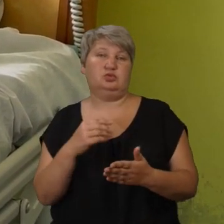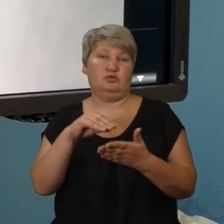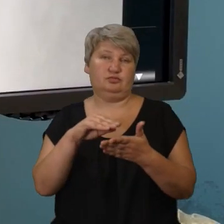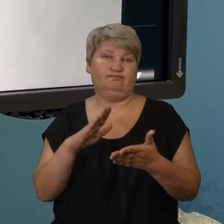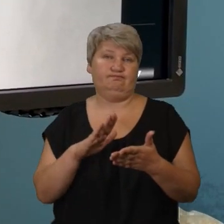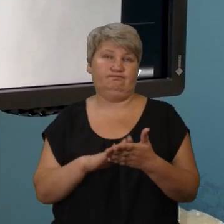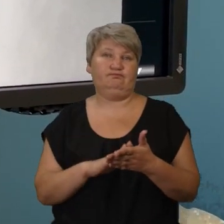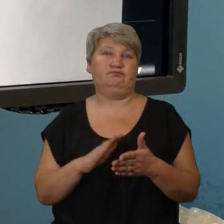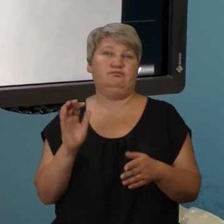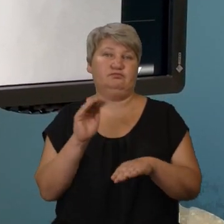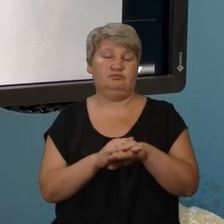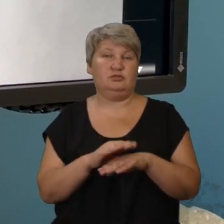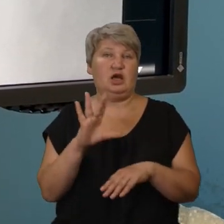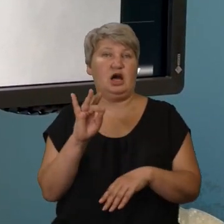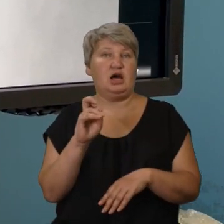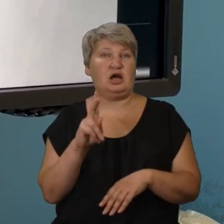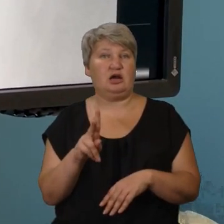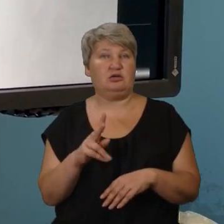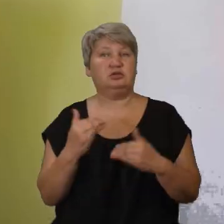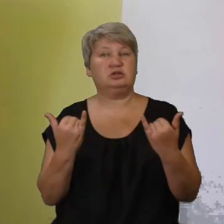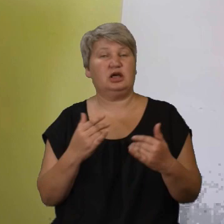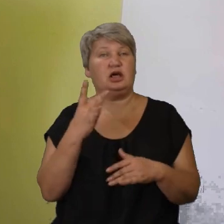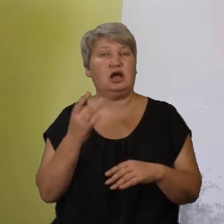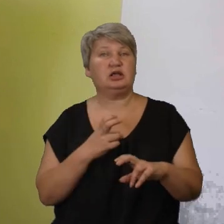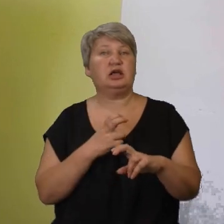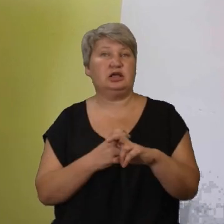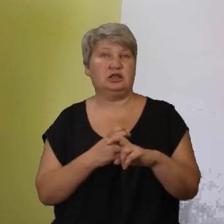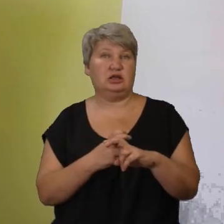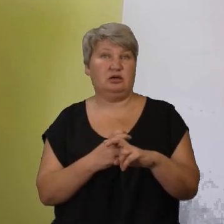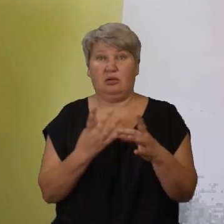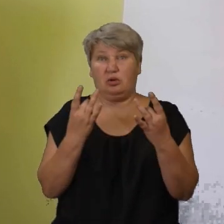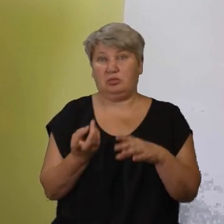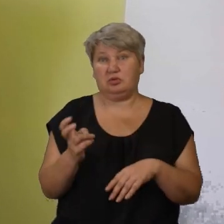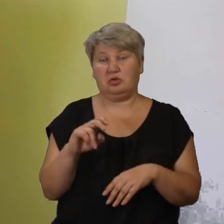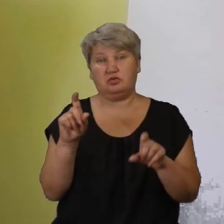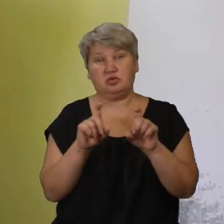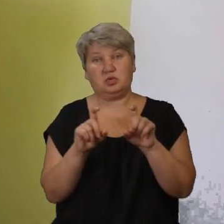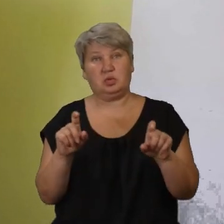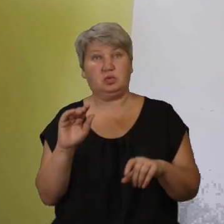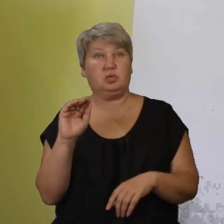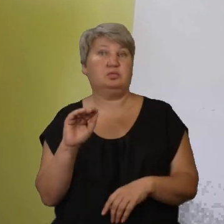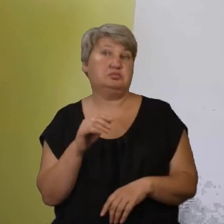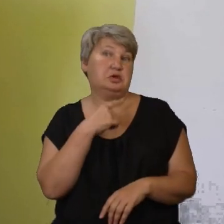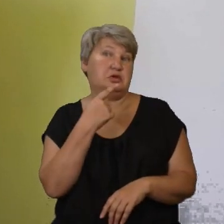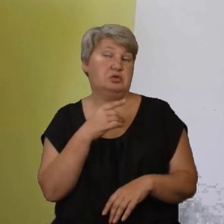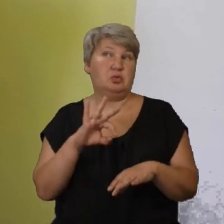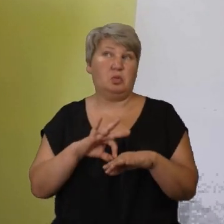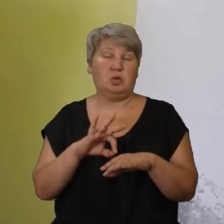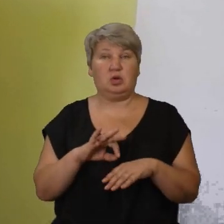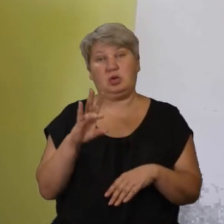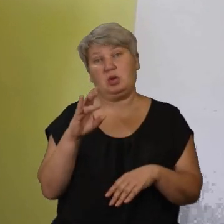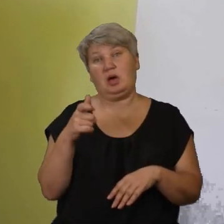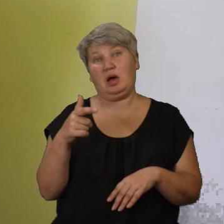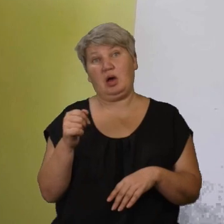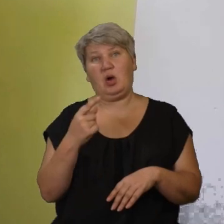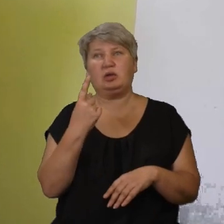цього разу недога уразила кістку просто прийшов зі школи додому і сказав що болить ножка це один день і може так раньше